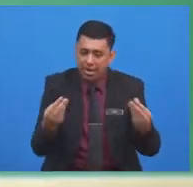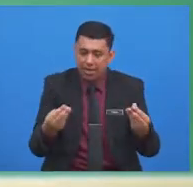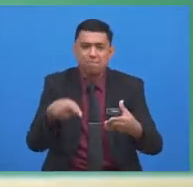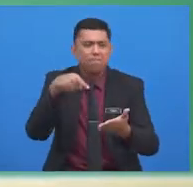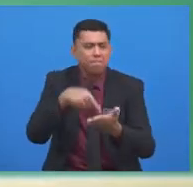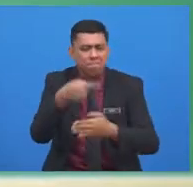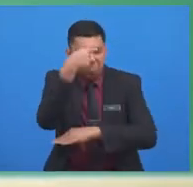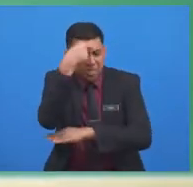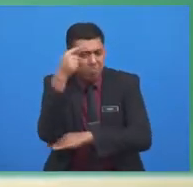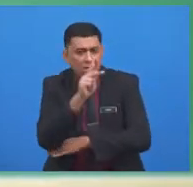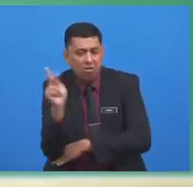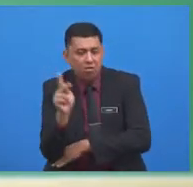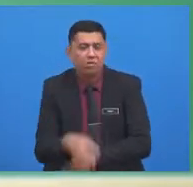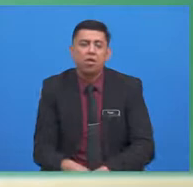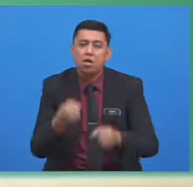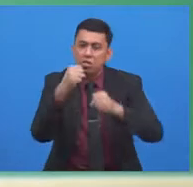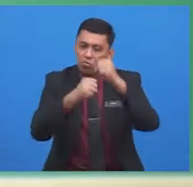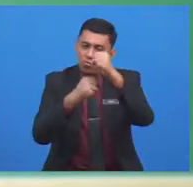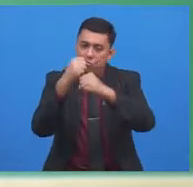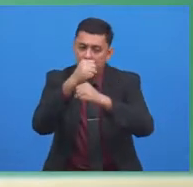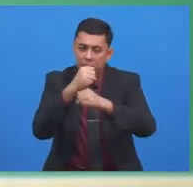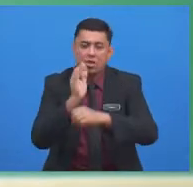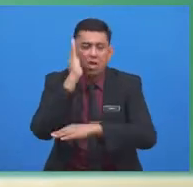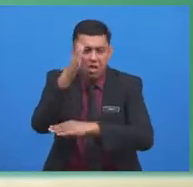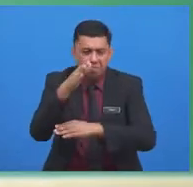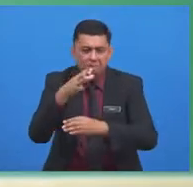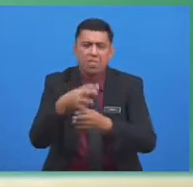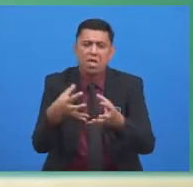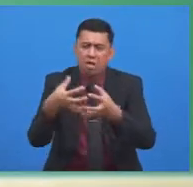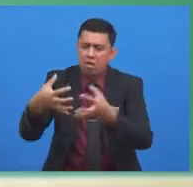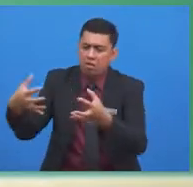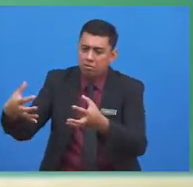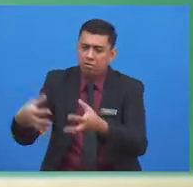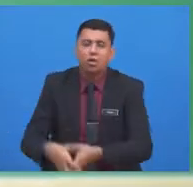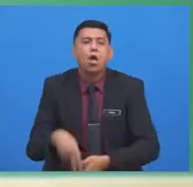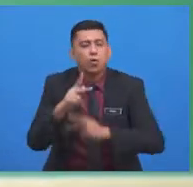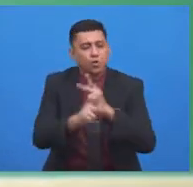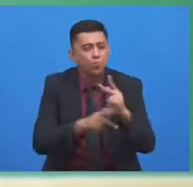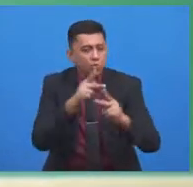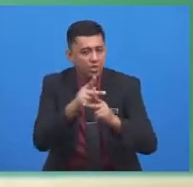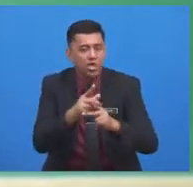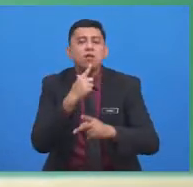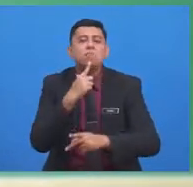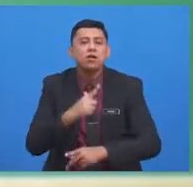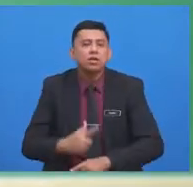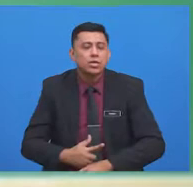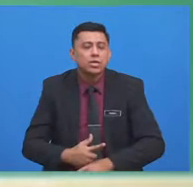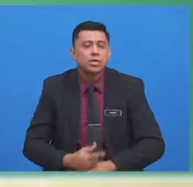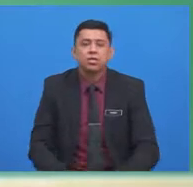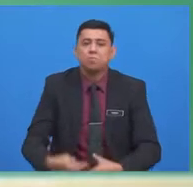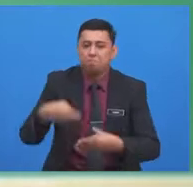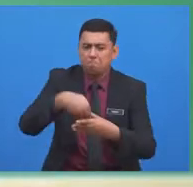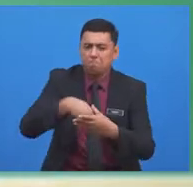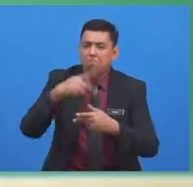Ini menyebabkan struktur tanah menjadi longgar, menggalakkan proses larutan luluh hawa